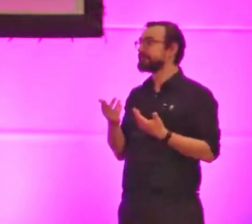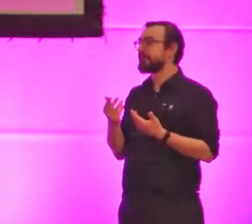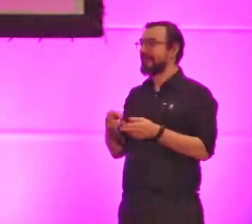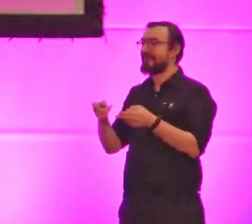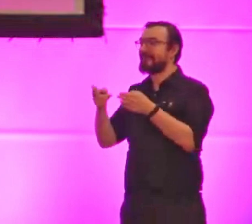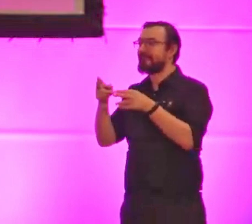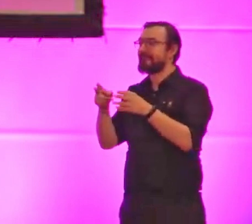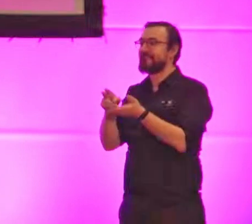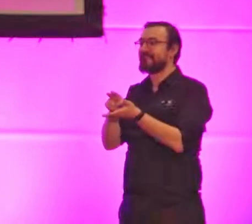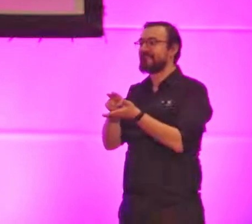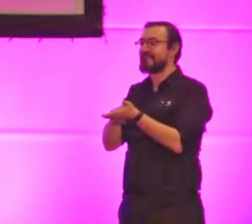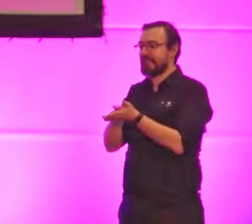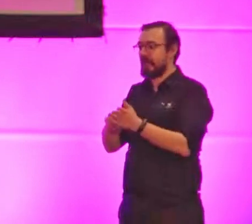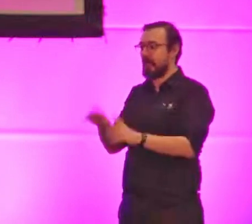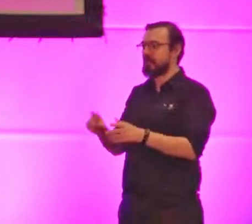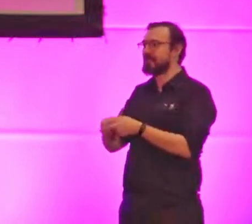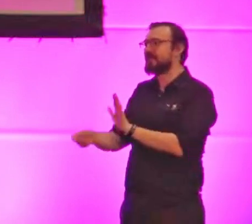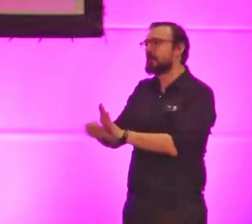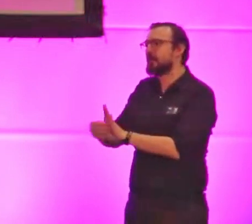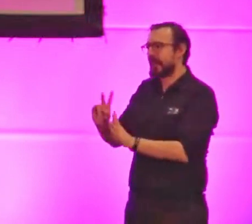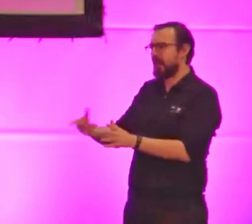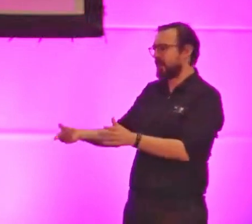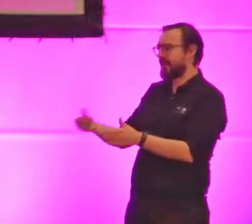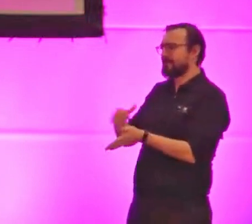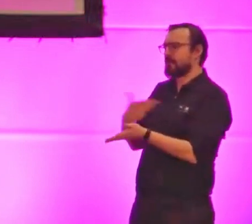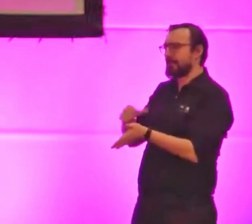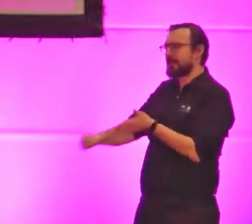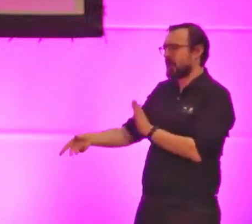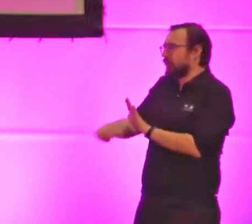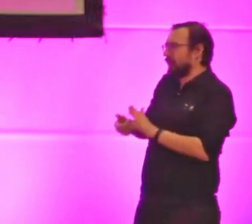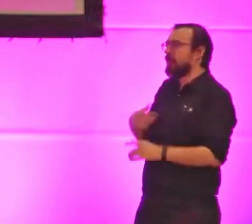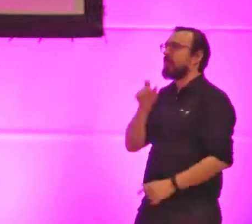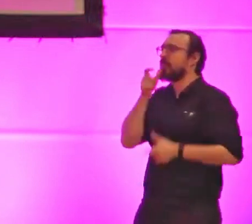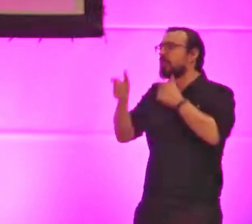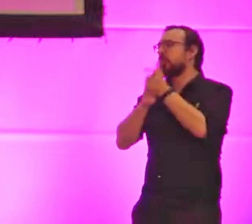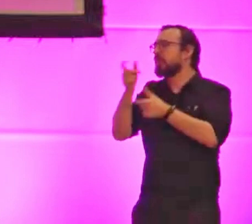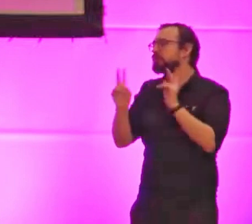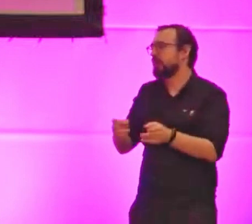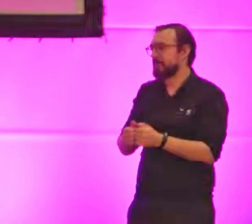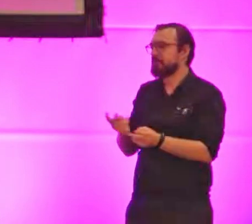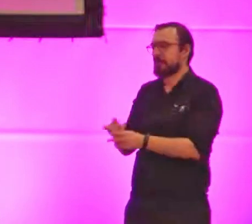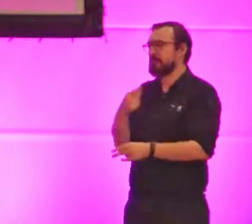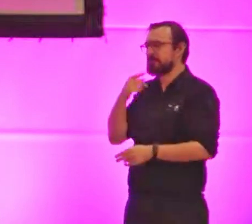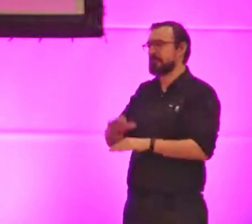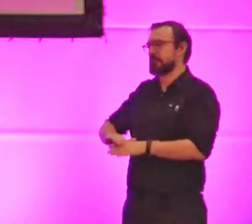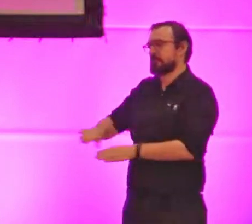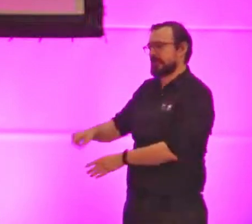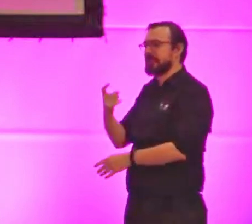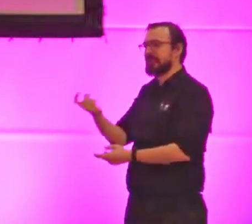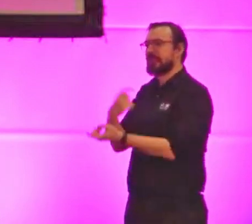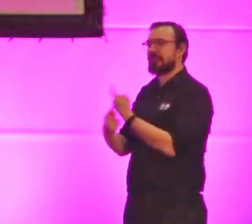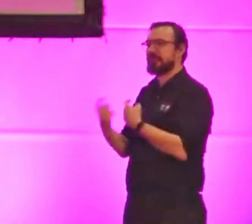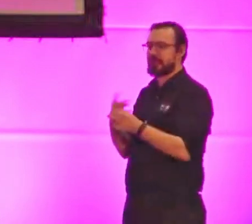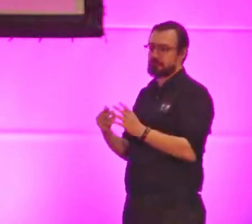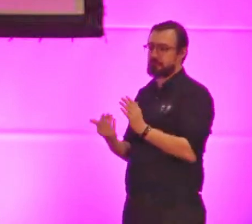att vittnena har blivit mutade eller fått pengar för att säga saker. Man avfärdar helt enkelt den kritiken som